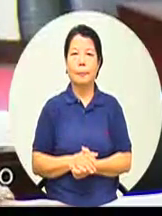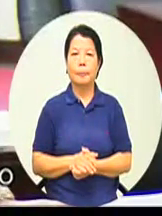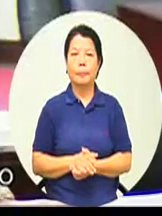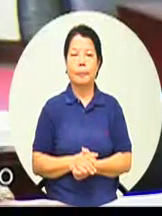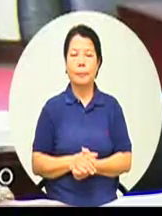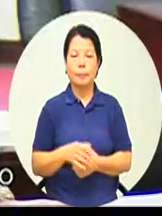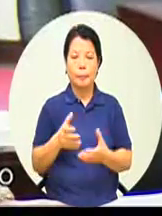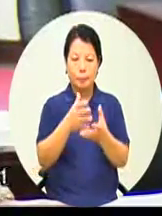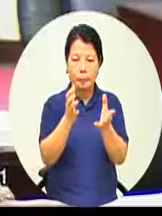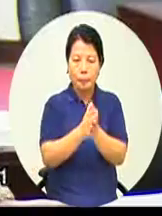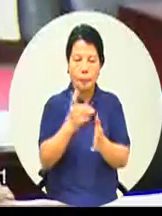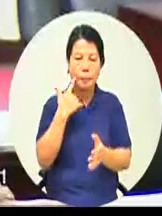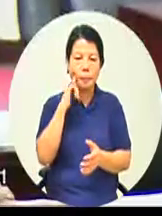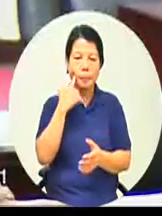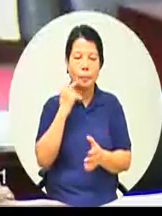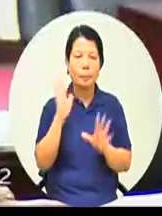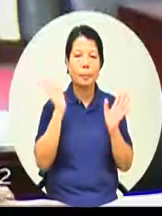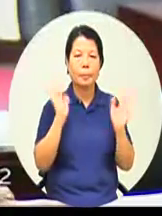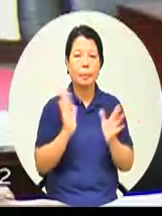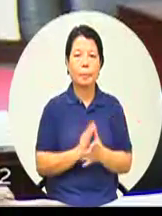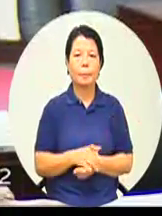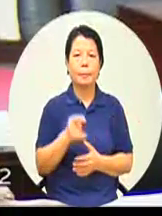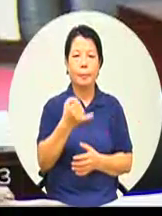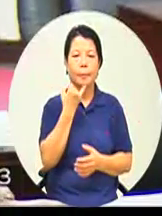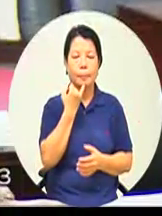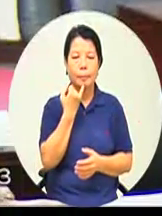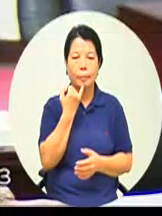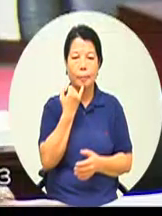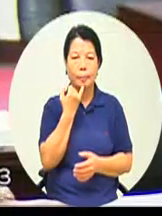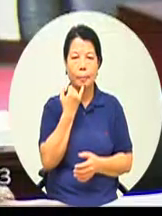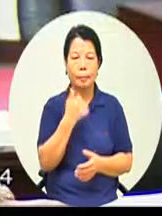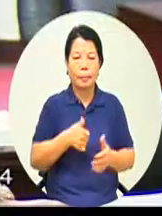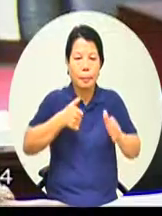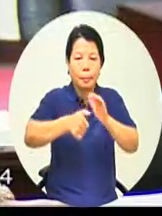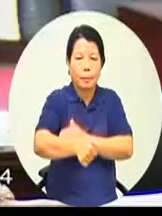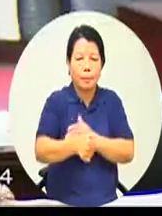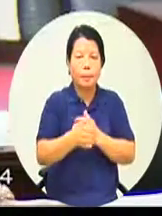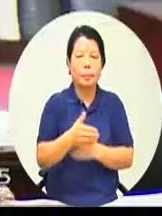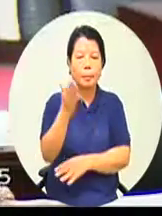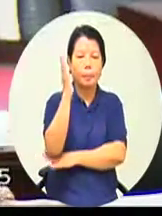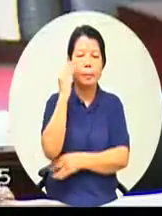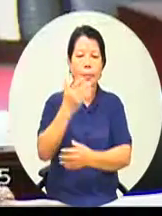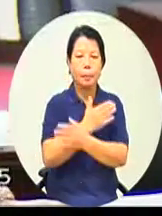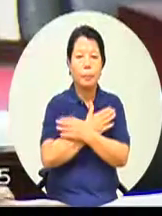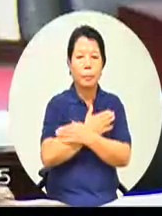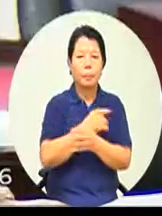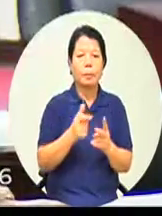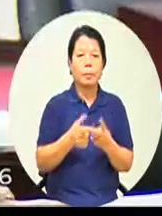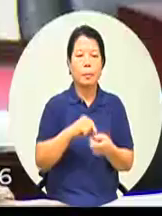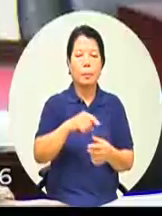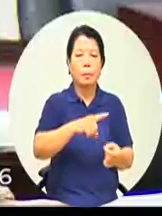些家长的孩子他可以来进入我们的公幼或非营